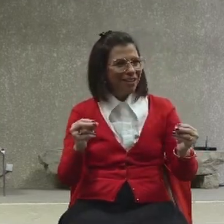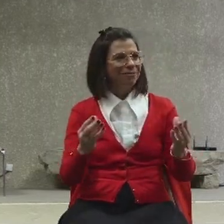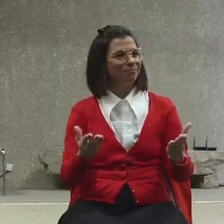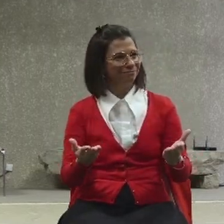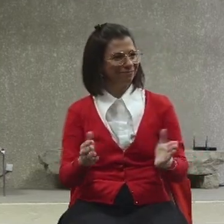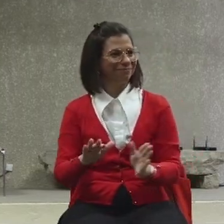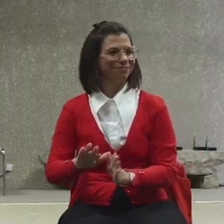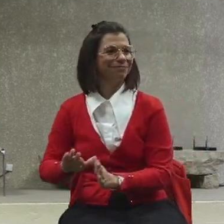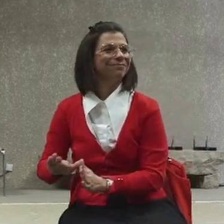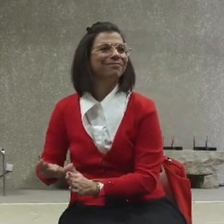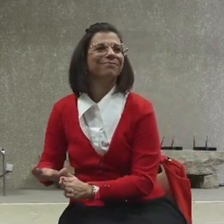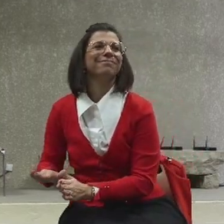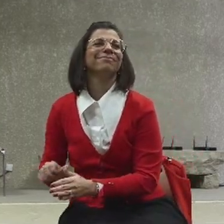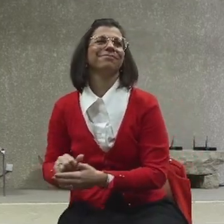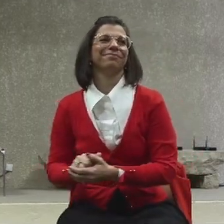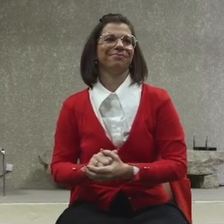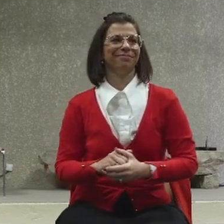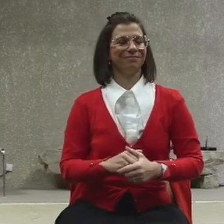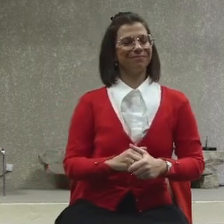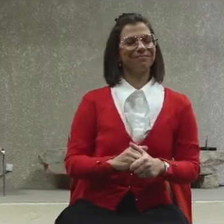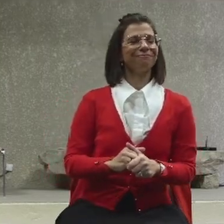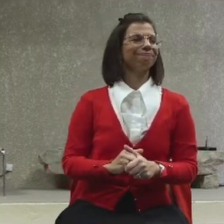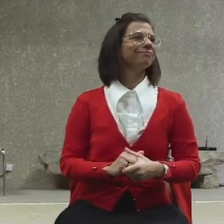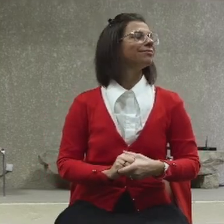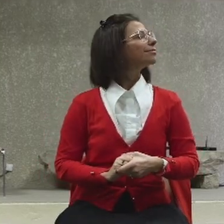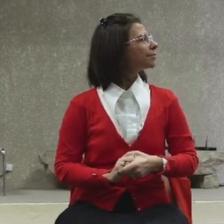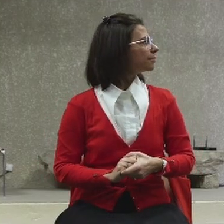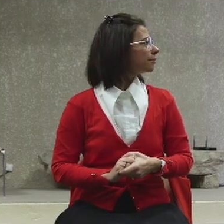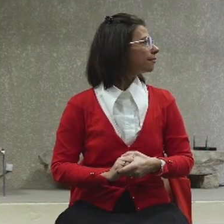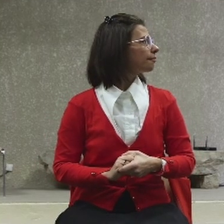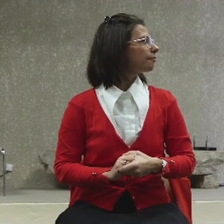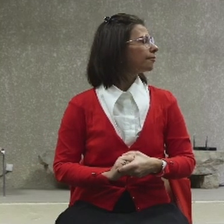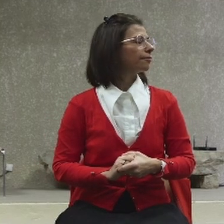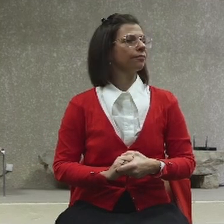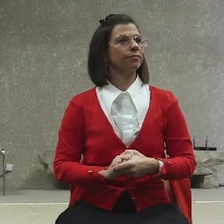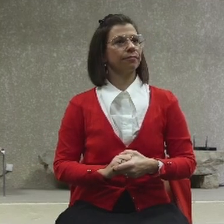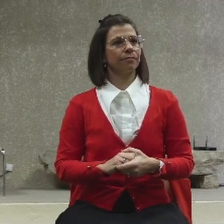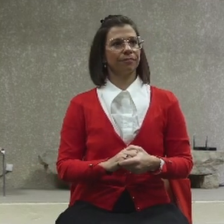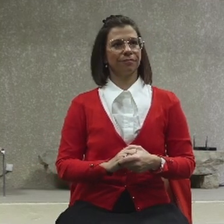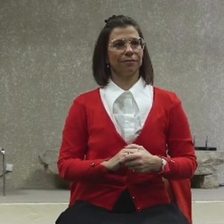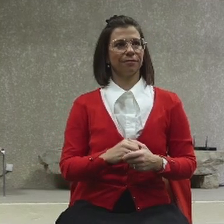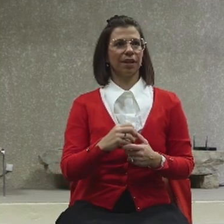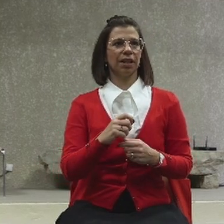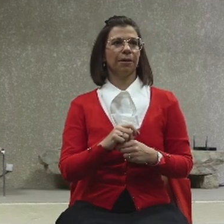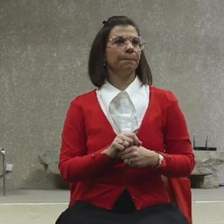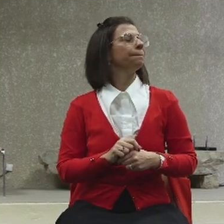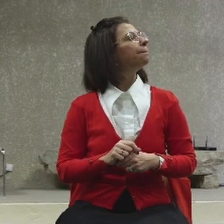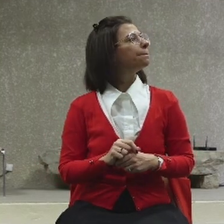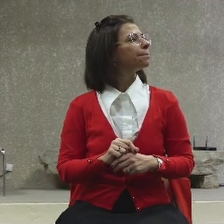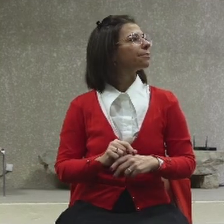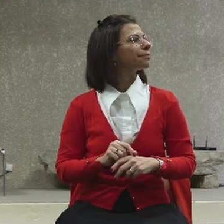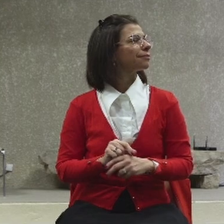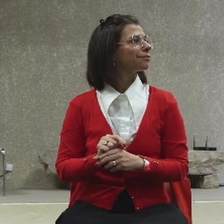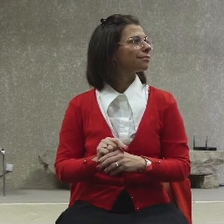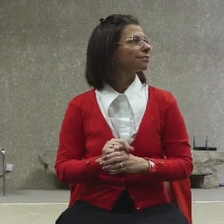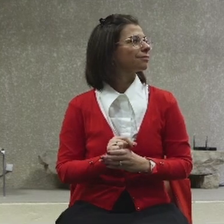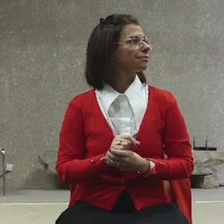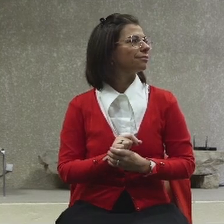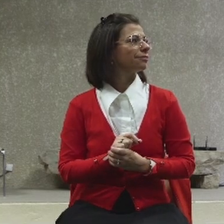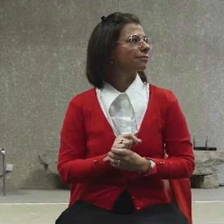Amen. Et je voudrais aujourd'hui aller encore plus loin. 1 Corinthiens donc 1,18, je rappelle ce verset.